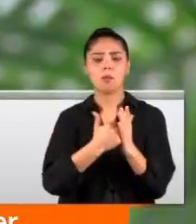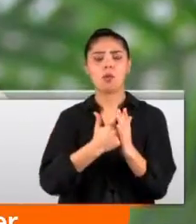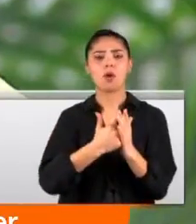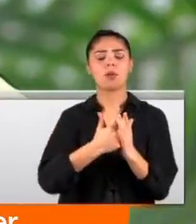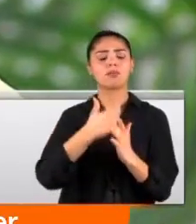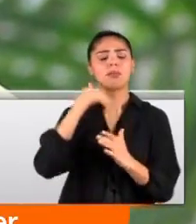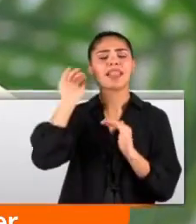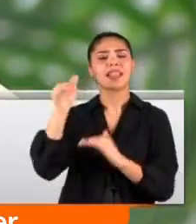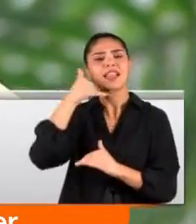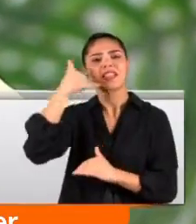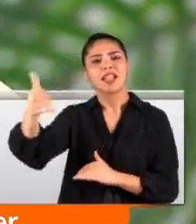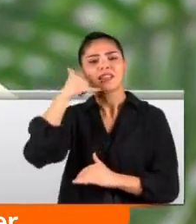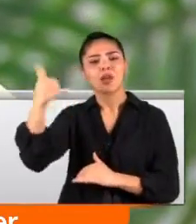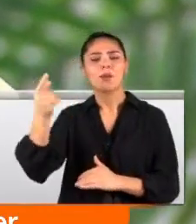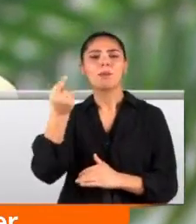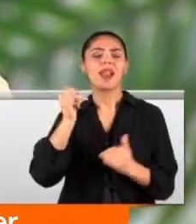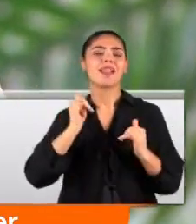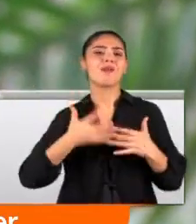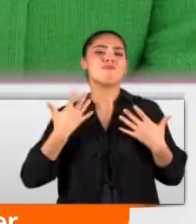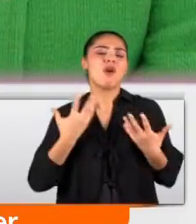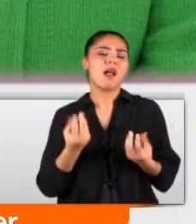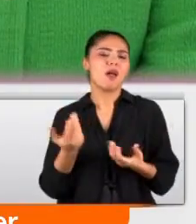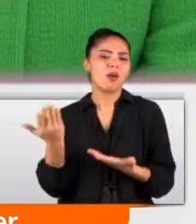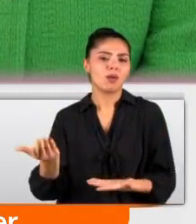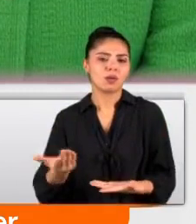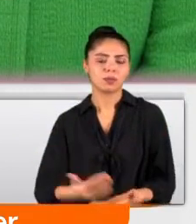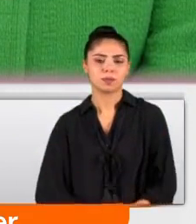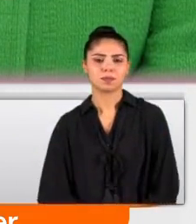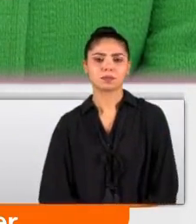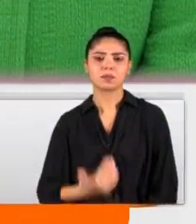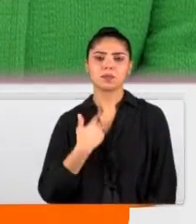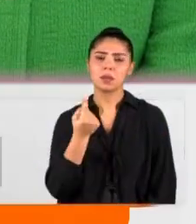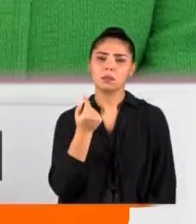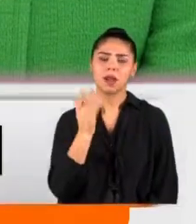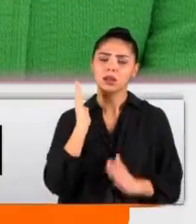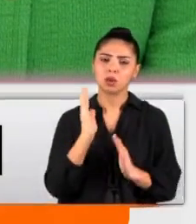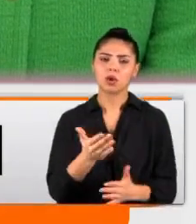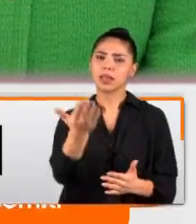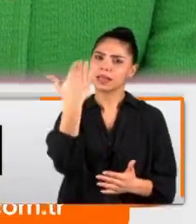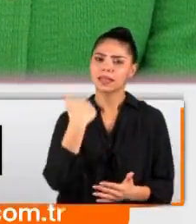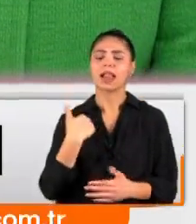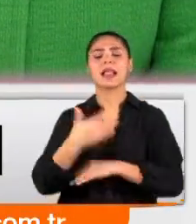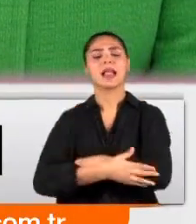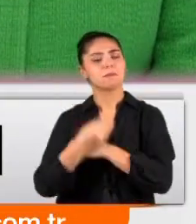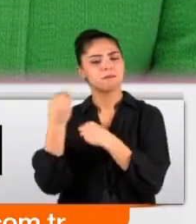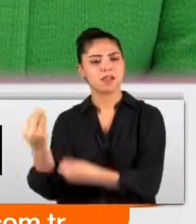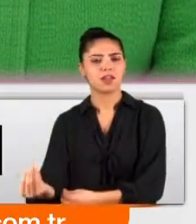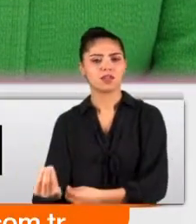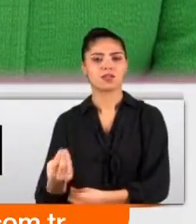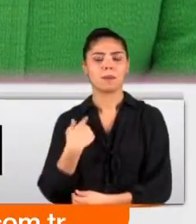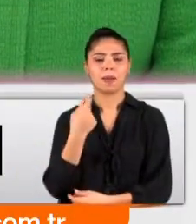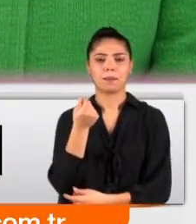gelen destek telefonlarıyla biraz da olsa moral buldu. Elimden geldiği kadar bir müddet yardım edeceğim. Bir